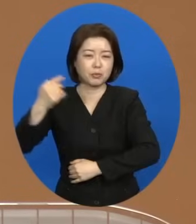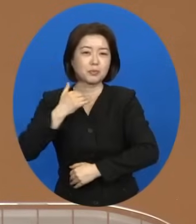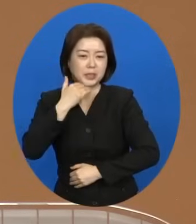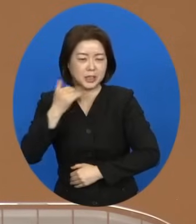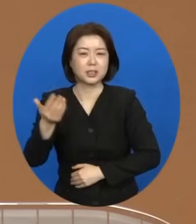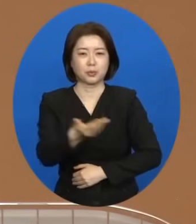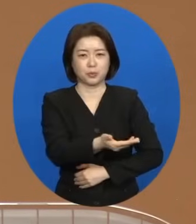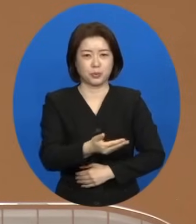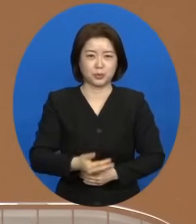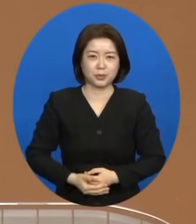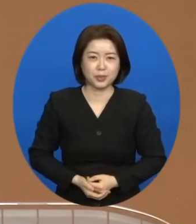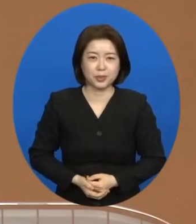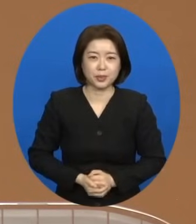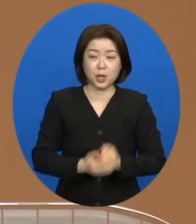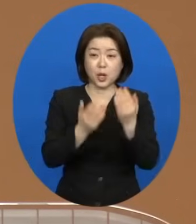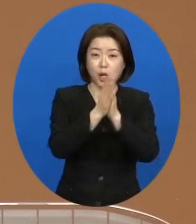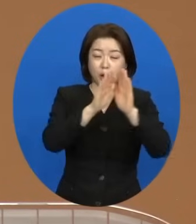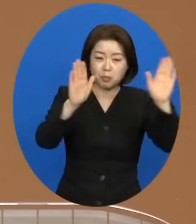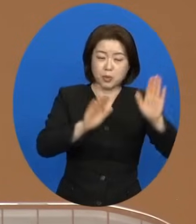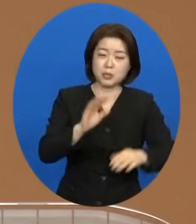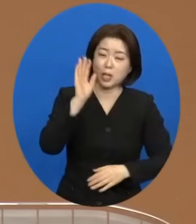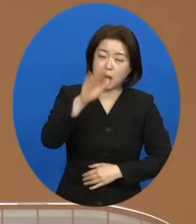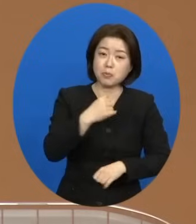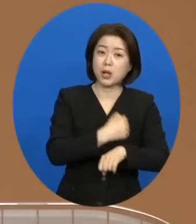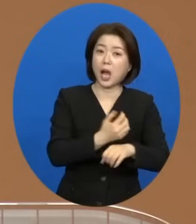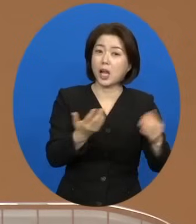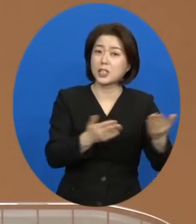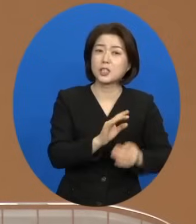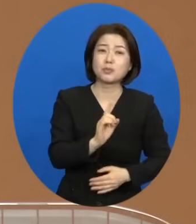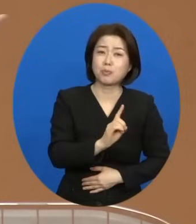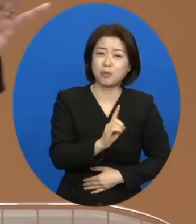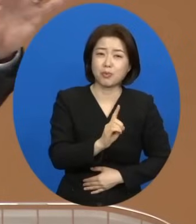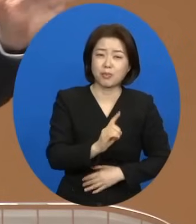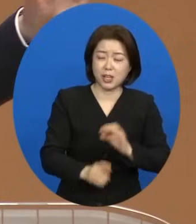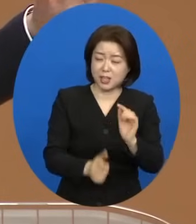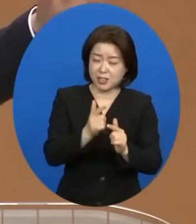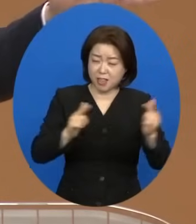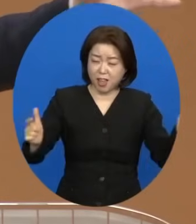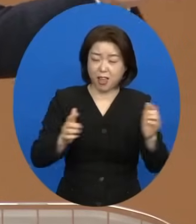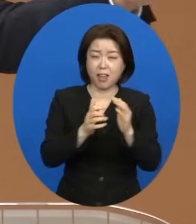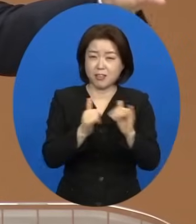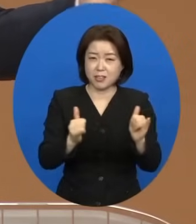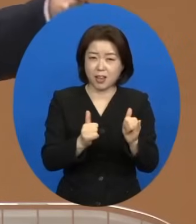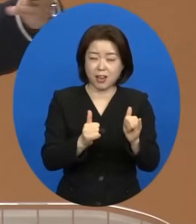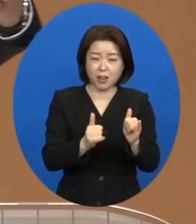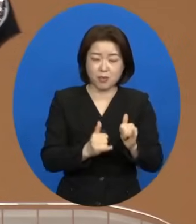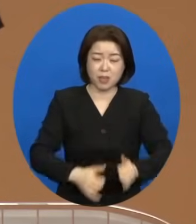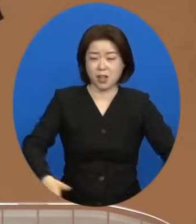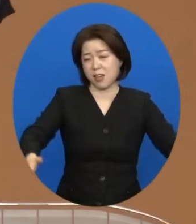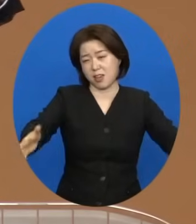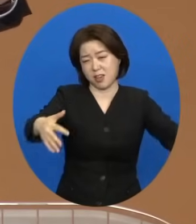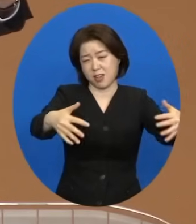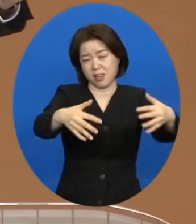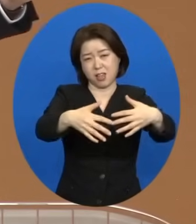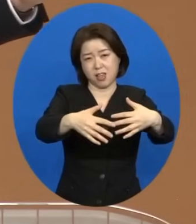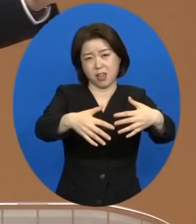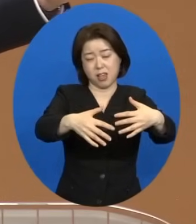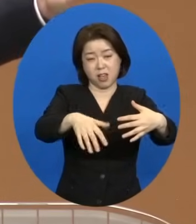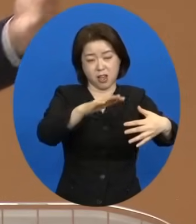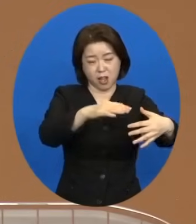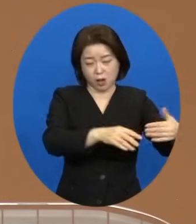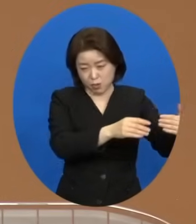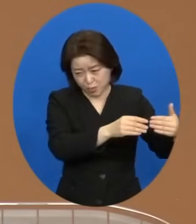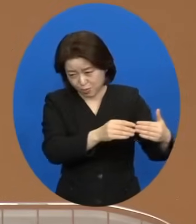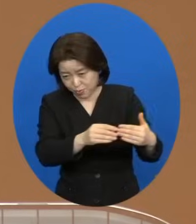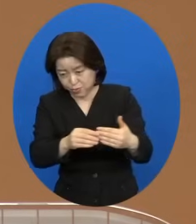겁니다 모세가 뭘 해야 됩니까 앞으로 아 정말 다양한 사람들을 다 데려다가 그들을 인소를